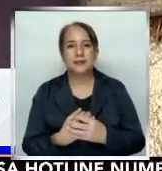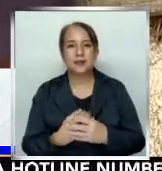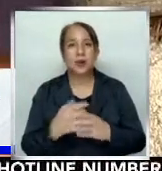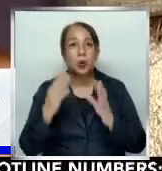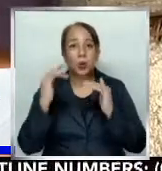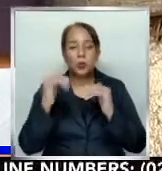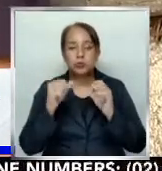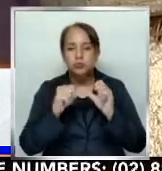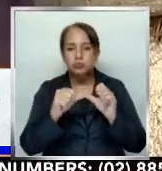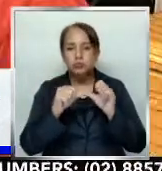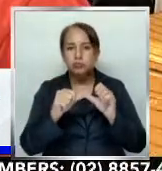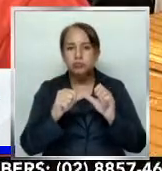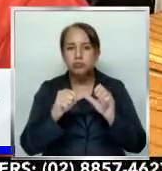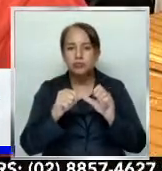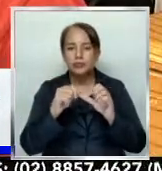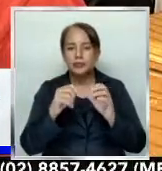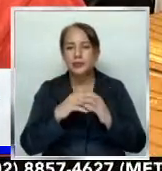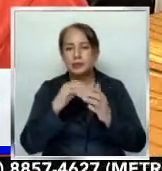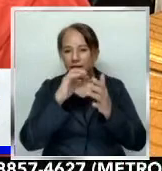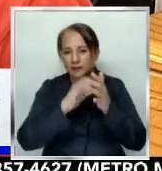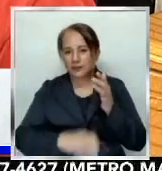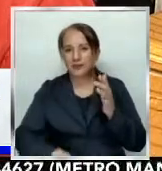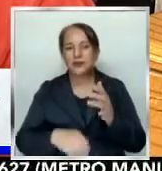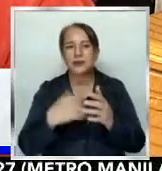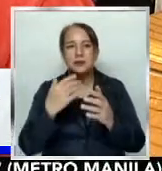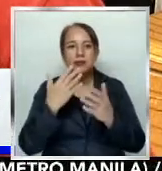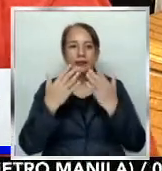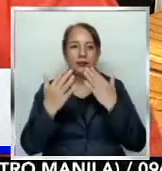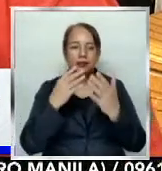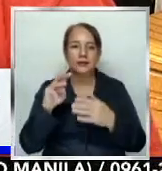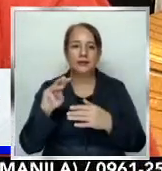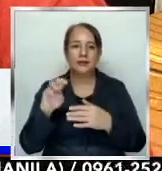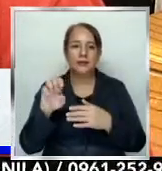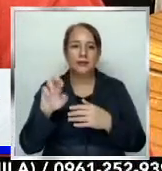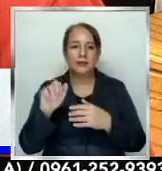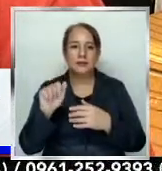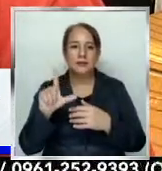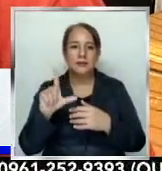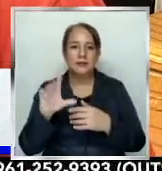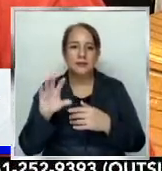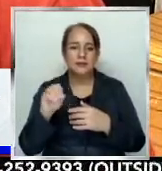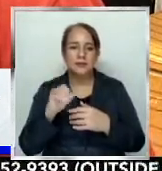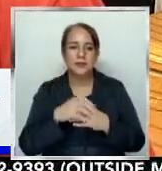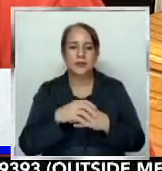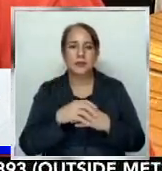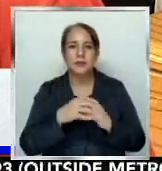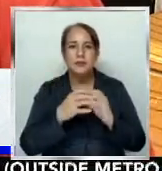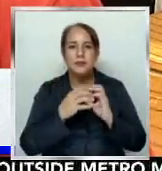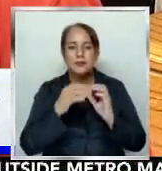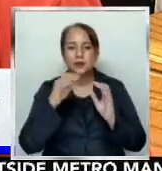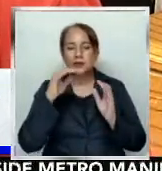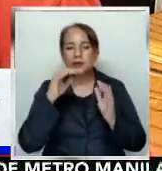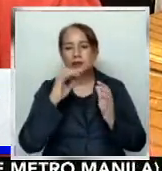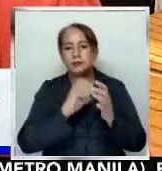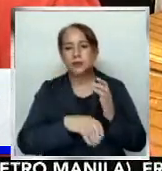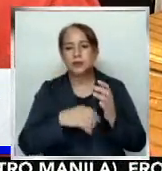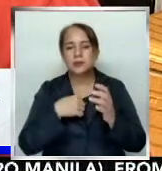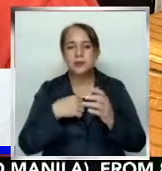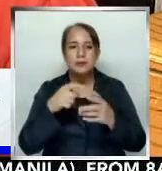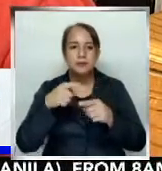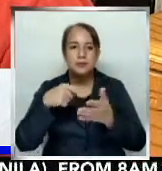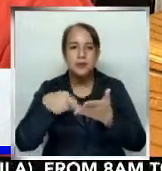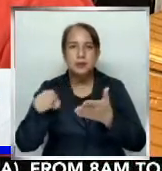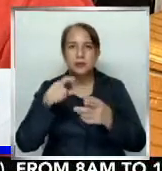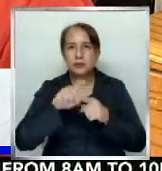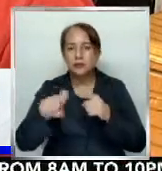ang pagbawas. Maraming salamat sa Meralco. At nagbaba sila ng singil sa kuryente sa ngayon.